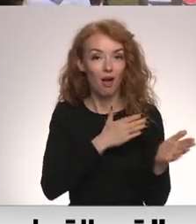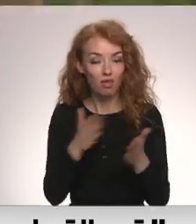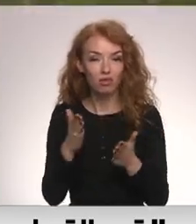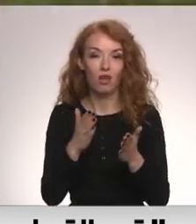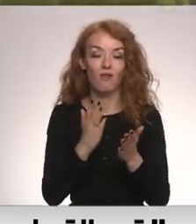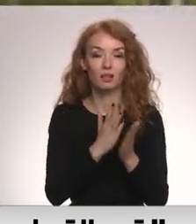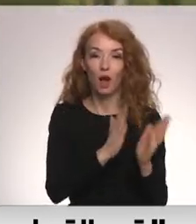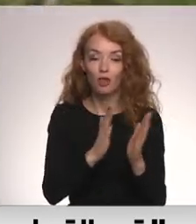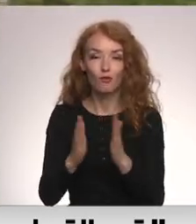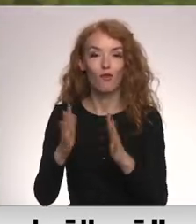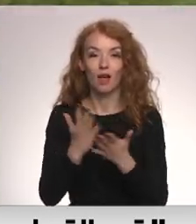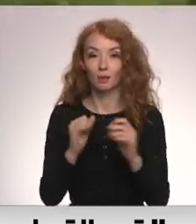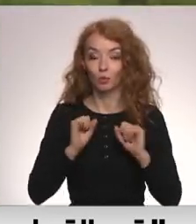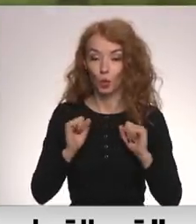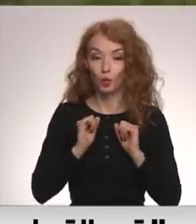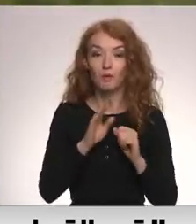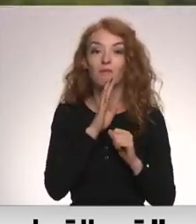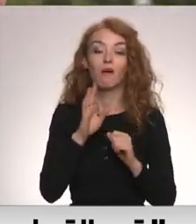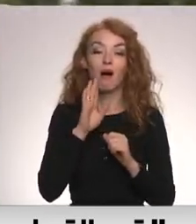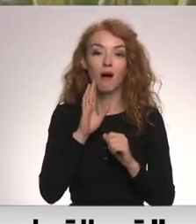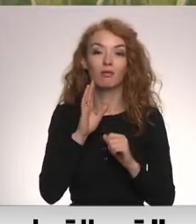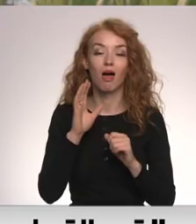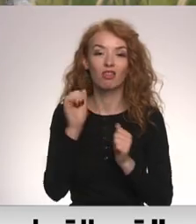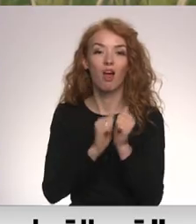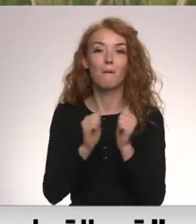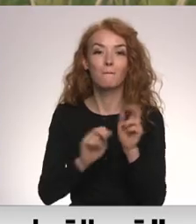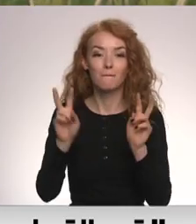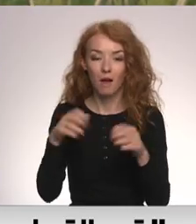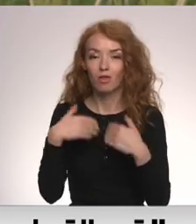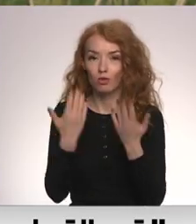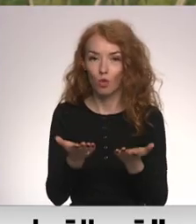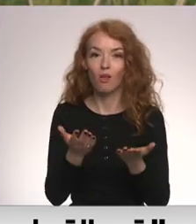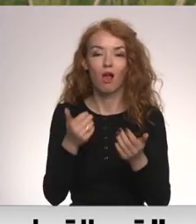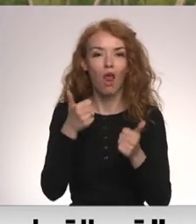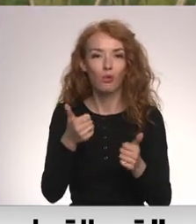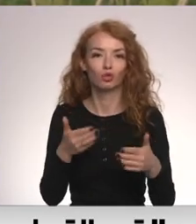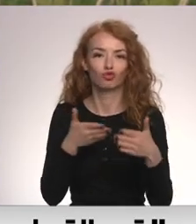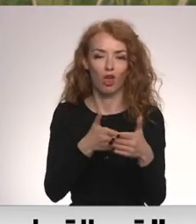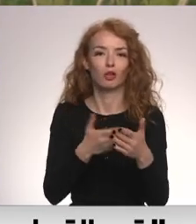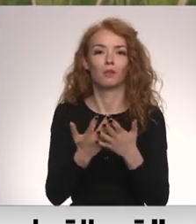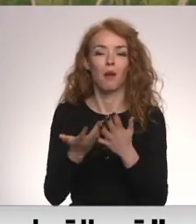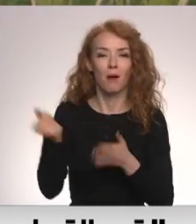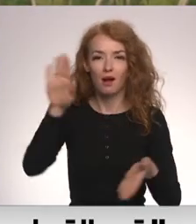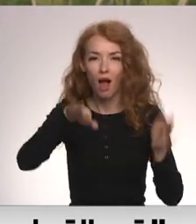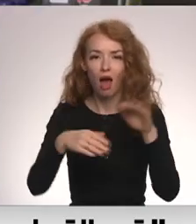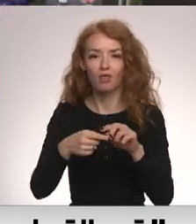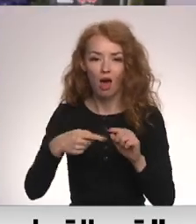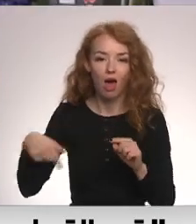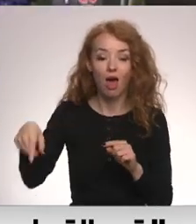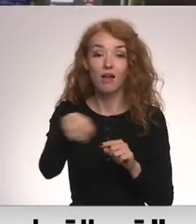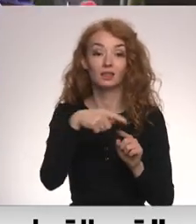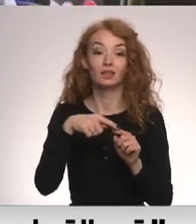esam sportojuši. Māte Daba ir sagatavojusi maksimāli foršus šķēršļus, kalni, ezers